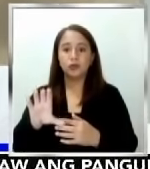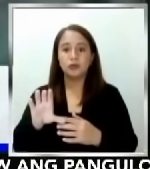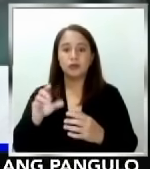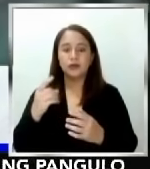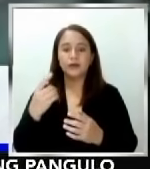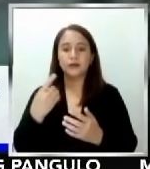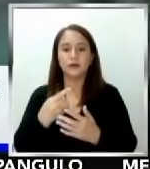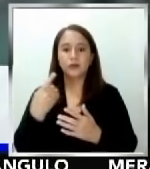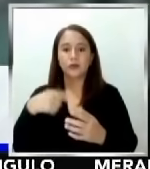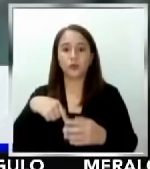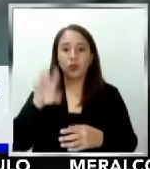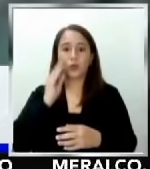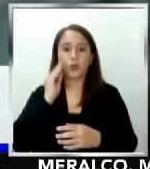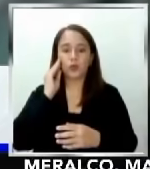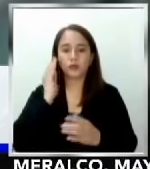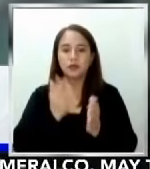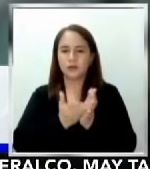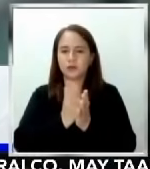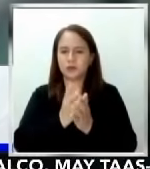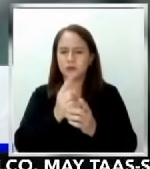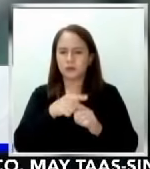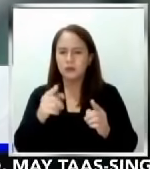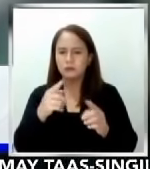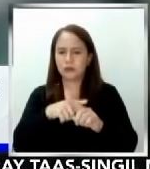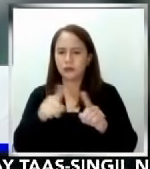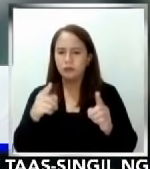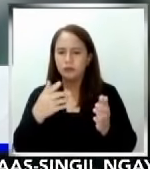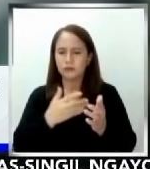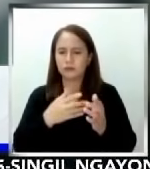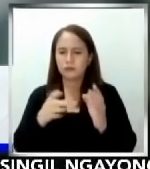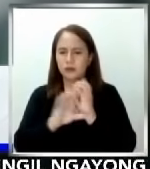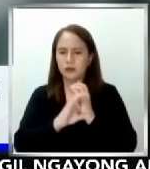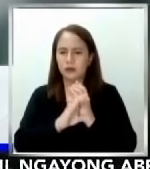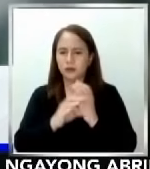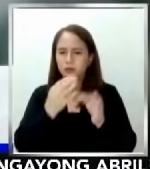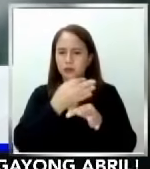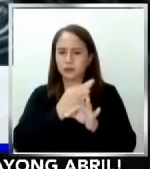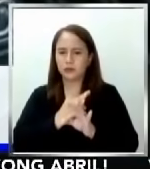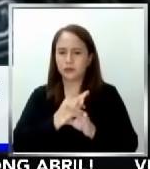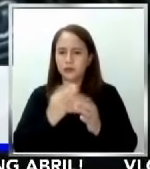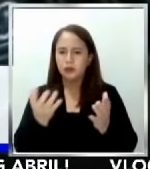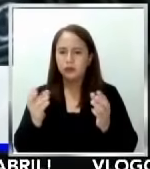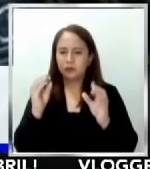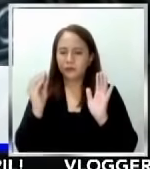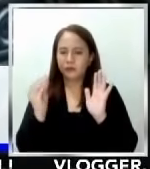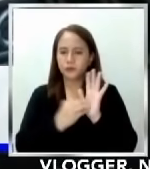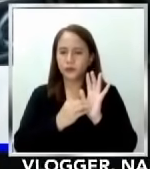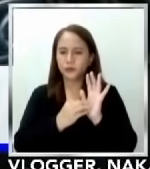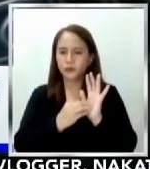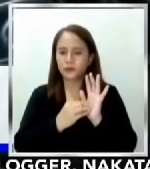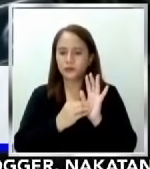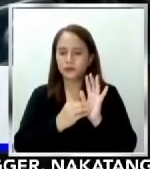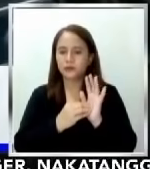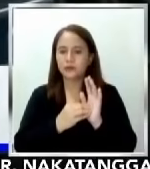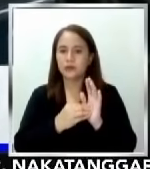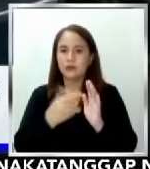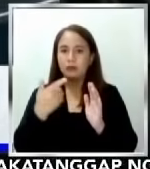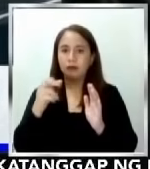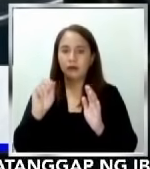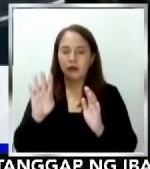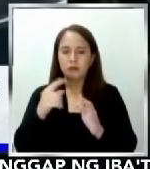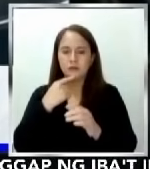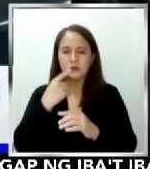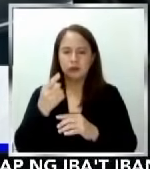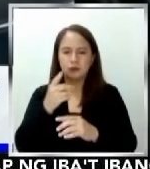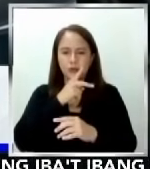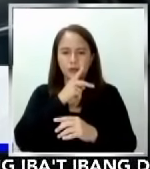Pasig. Pero iba raw ang dumating na sasakyan na sumundo kay Antasuda sa nakalagay sa ride-hailing app. Sa salaysay ng suspect at driver na si John